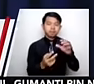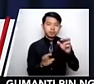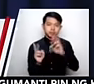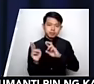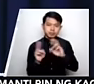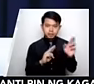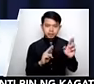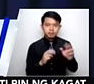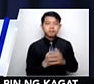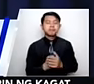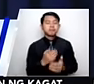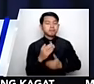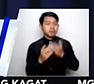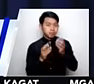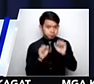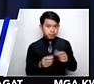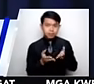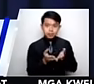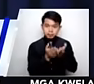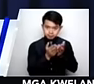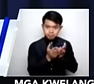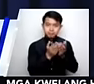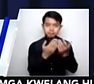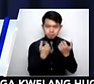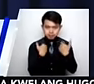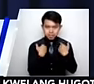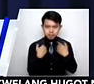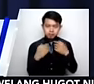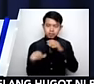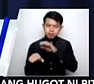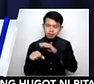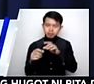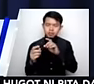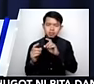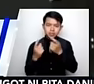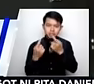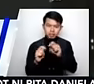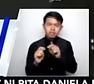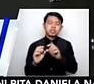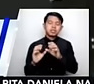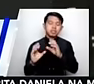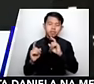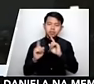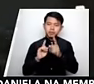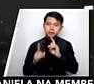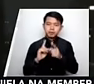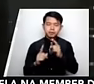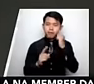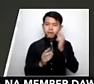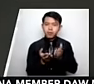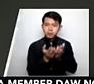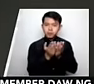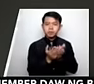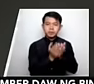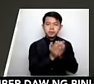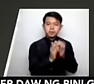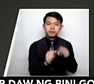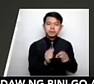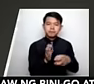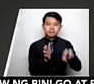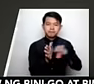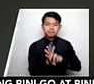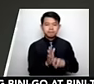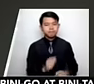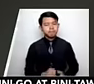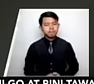yate Yes meron na rin po kaming kinakausap no na mga maritime vessels JP Soriano nagbabalita para sa